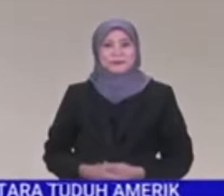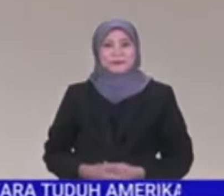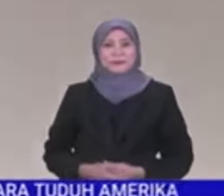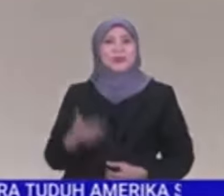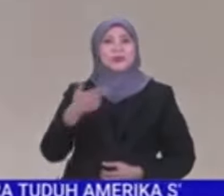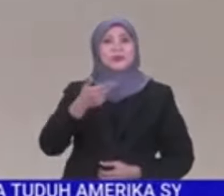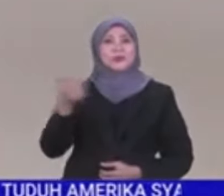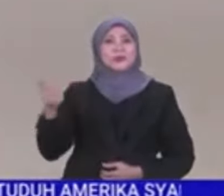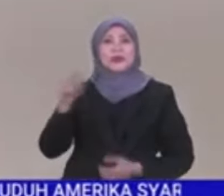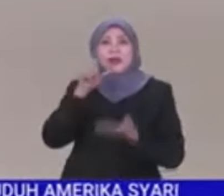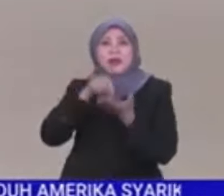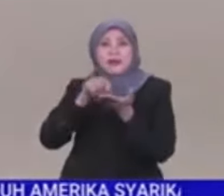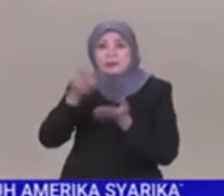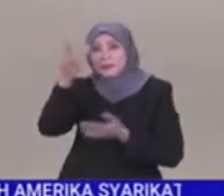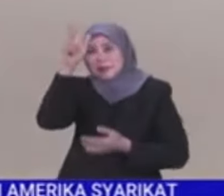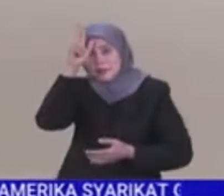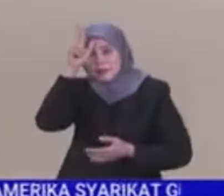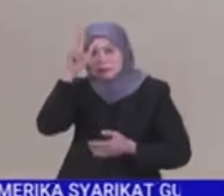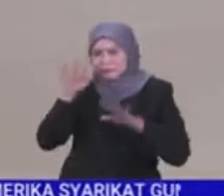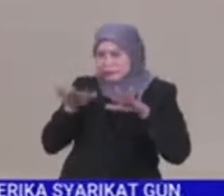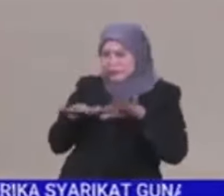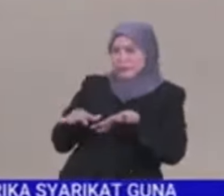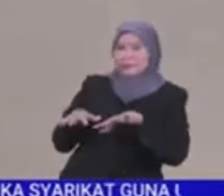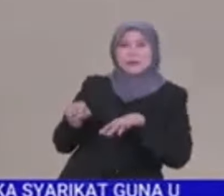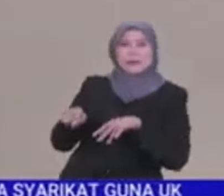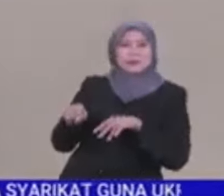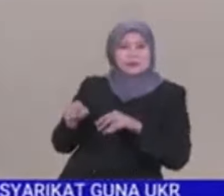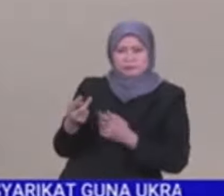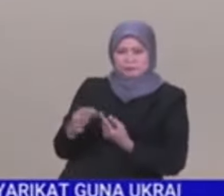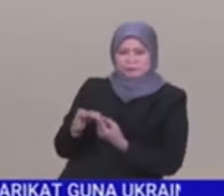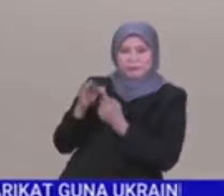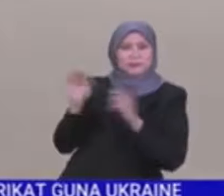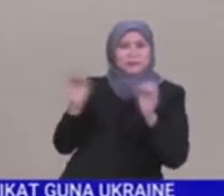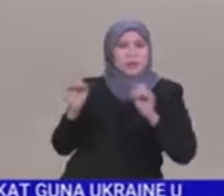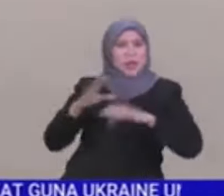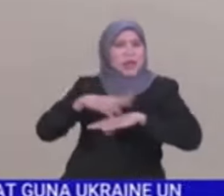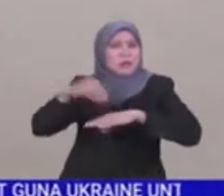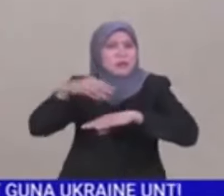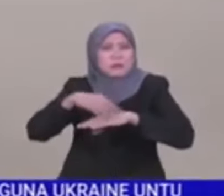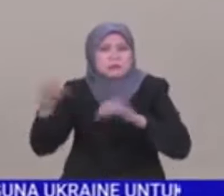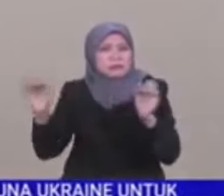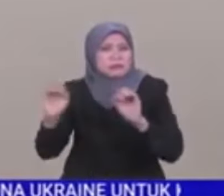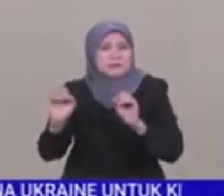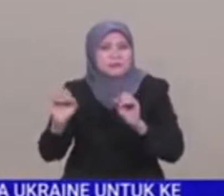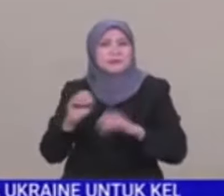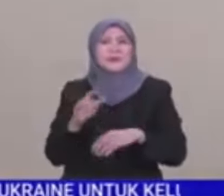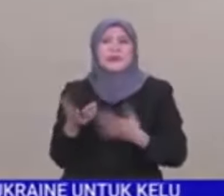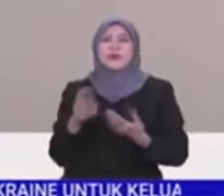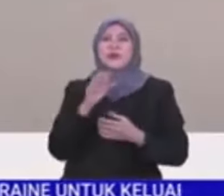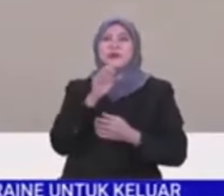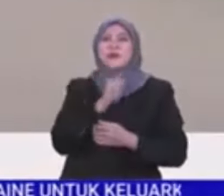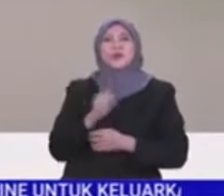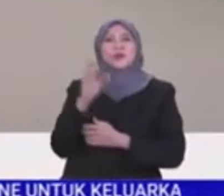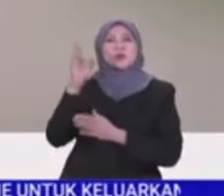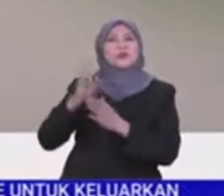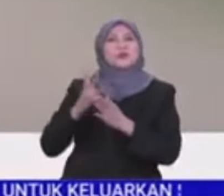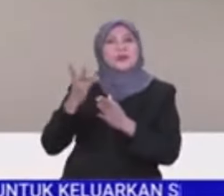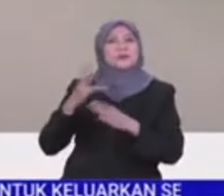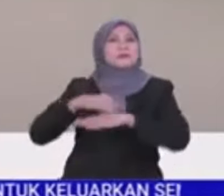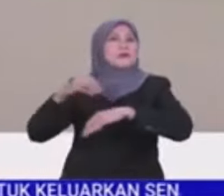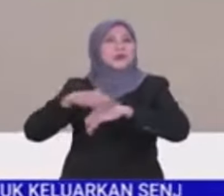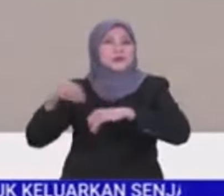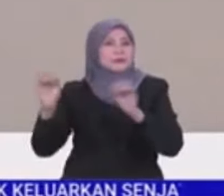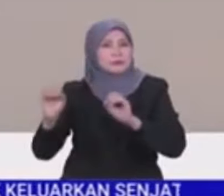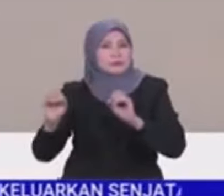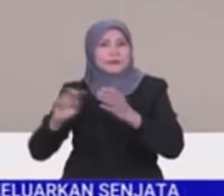Di Indonesia, seekor ayam jantan menjadi perhatian ramai kerana keunikannya iaitu tidak memiliki bulu. Berusia 7 bulan, ayam ini tidak berbulu sejak